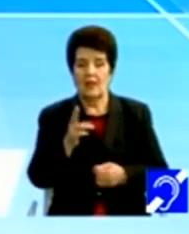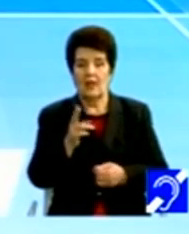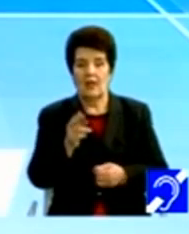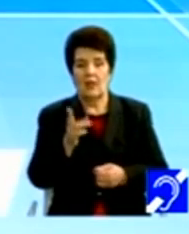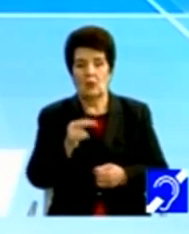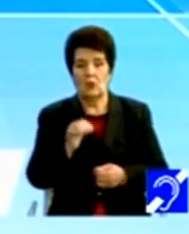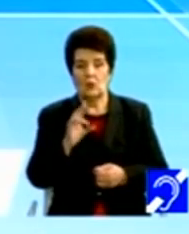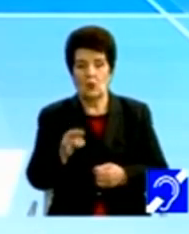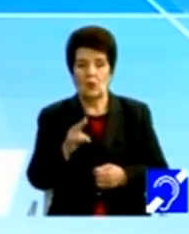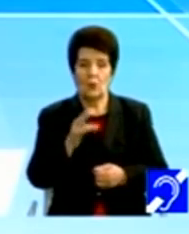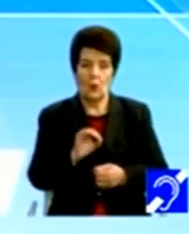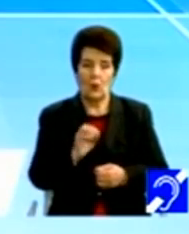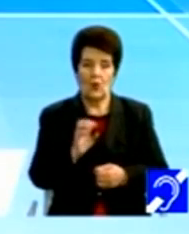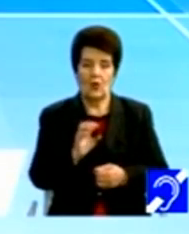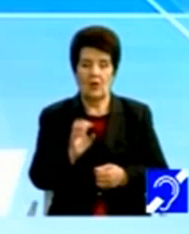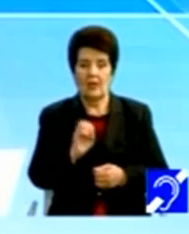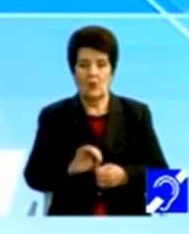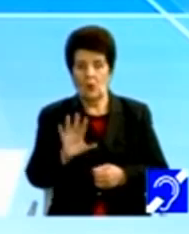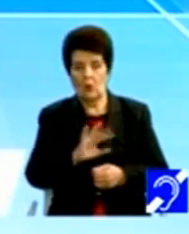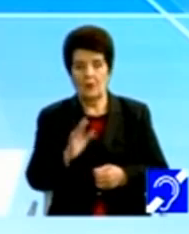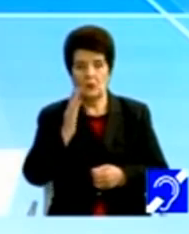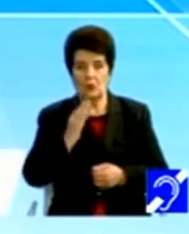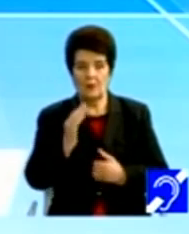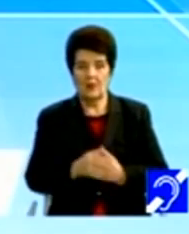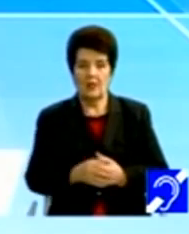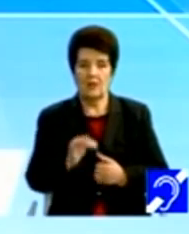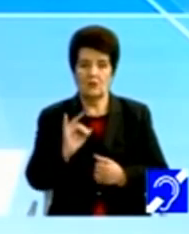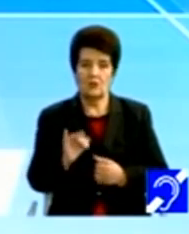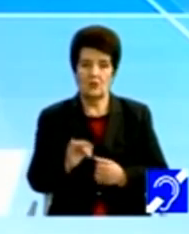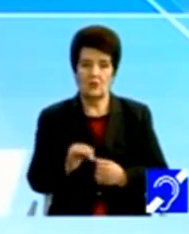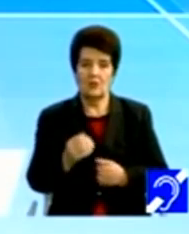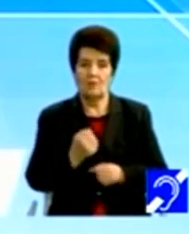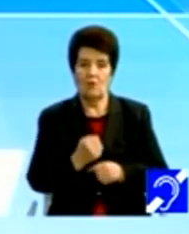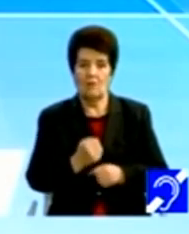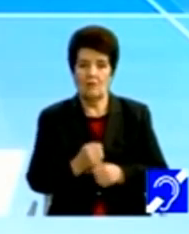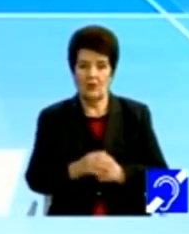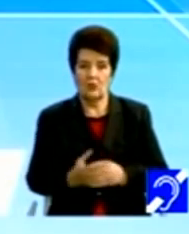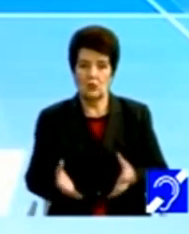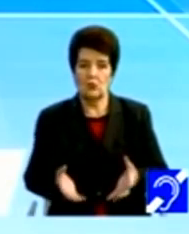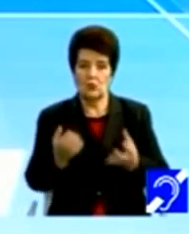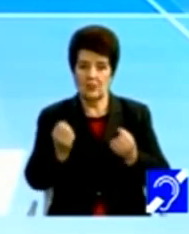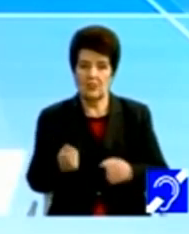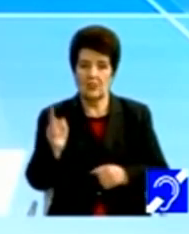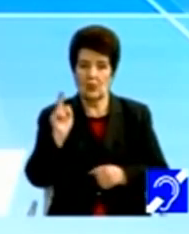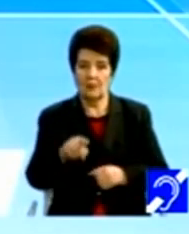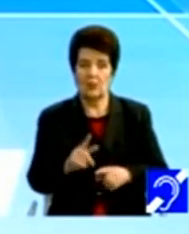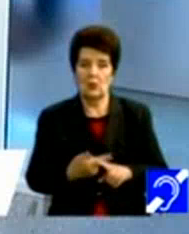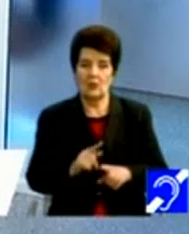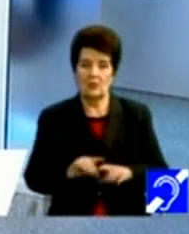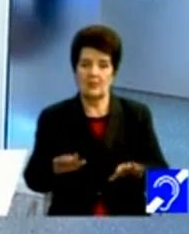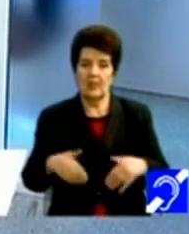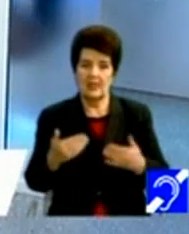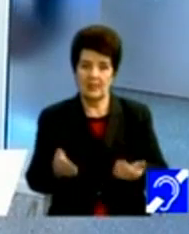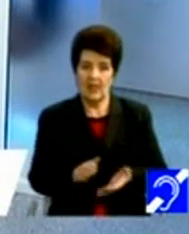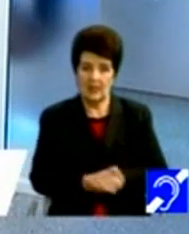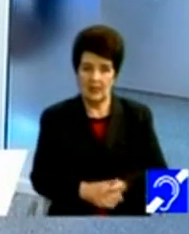pro-Europa. Asta este viziunea pe care am anunțat-o și vom face lobby și susținere pentru acest candidat. Da,